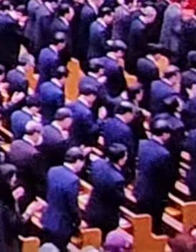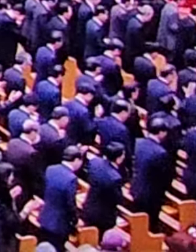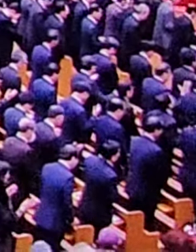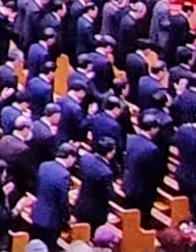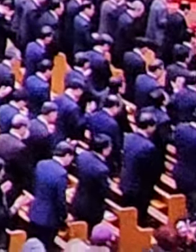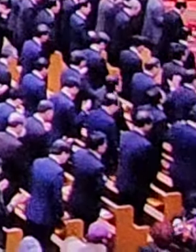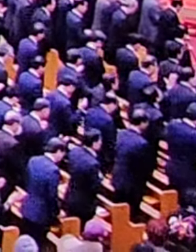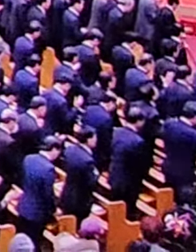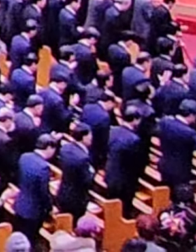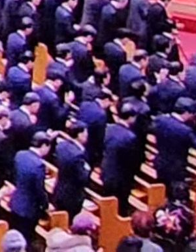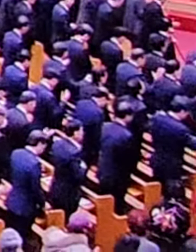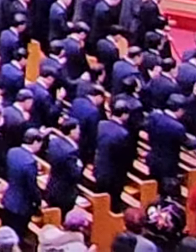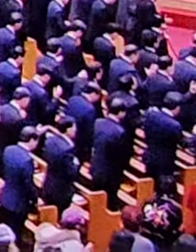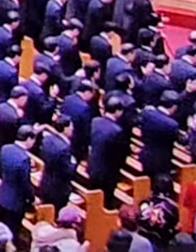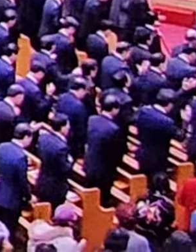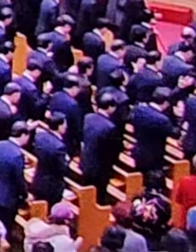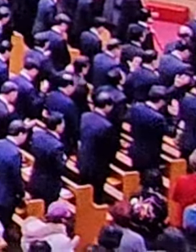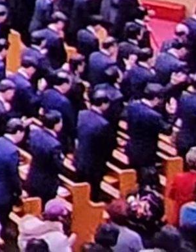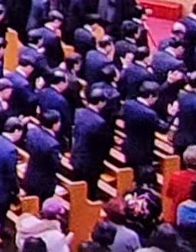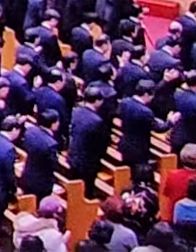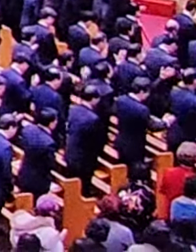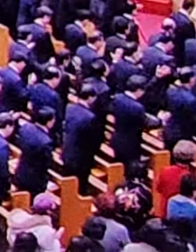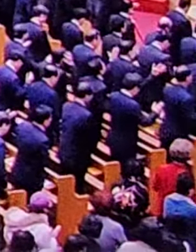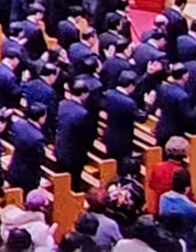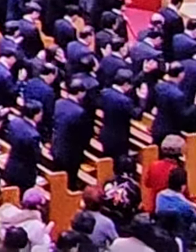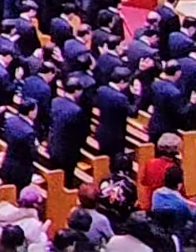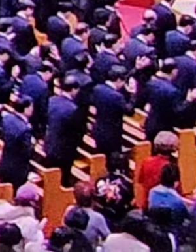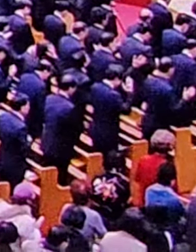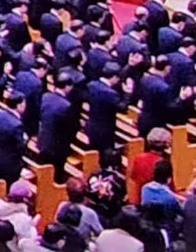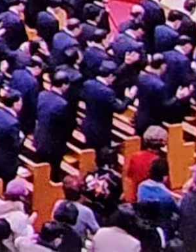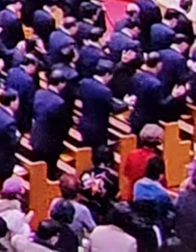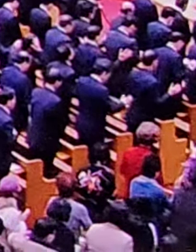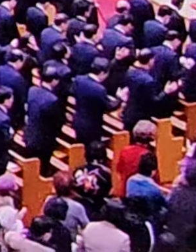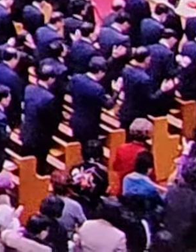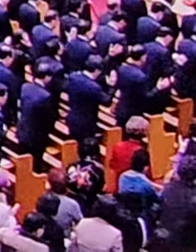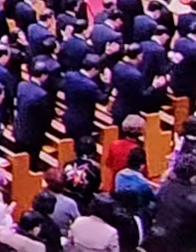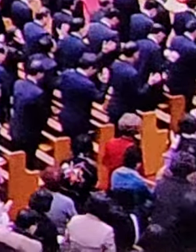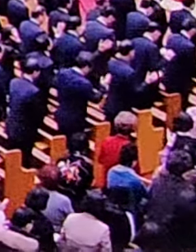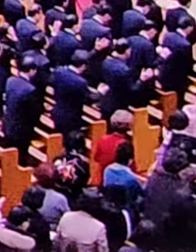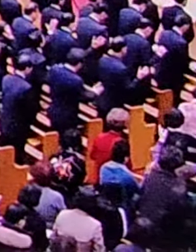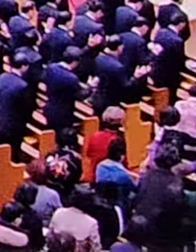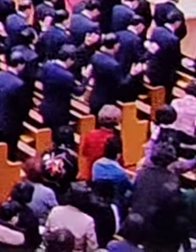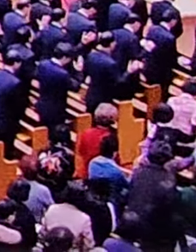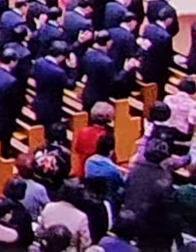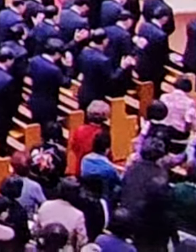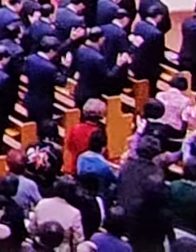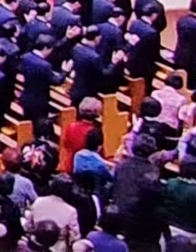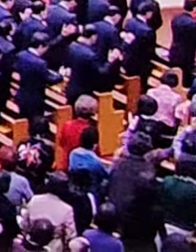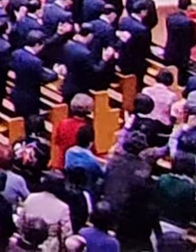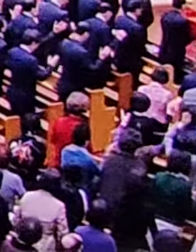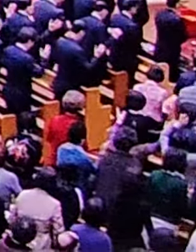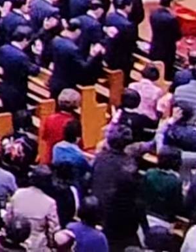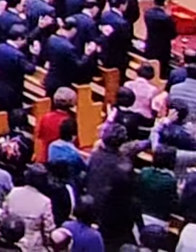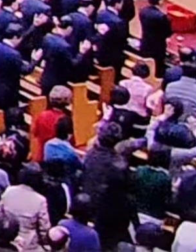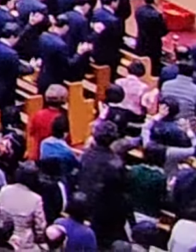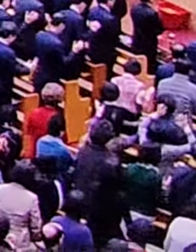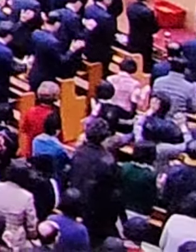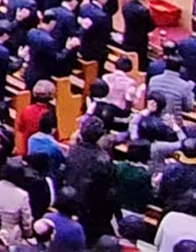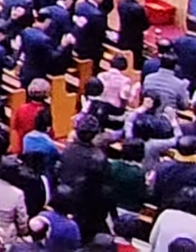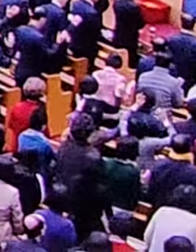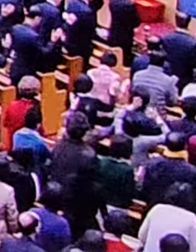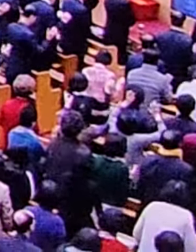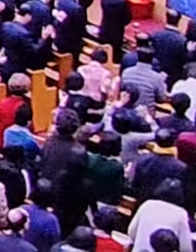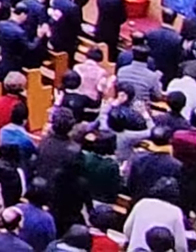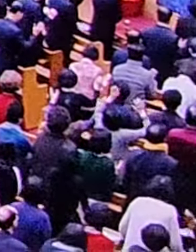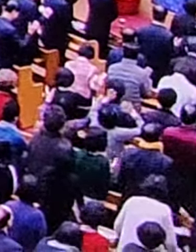자리에 앉게 하여 없으시고 주여 주의 말씀을 묵상하고 즐거워하며 말씀대로 사는 죄보다 뚫어 내도록 주옵소서. 전하던